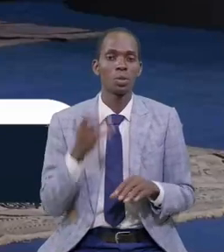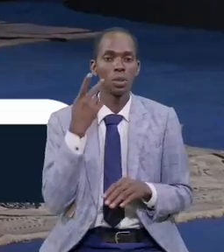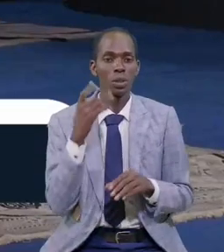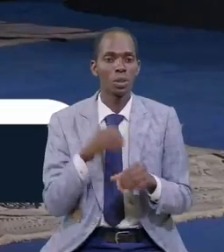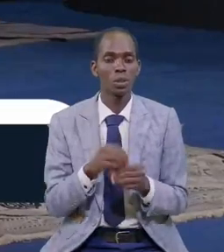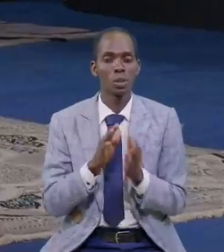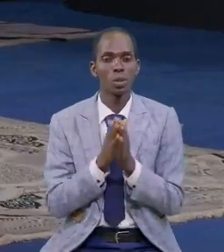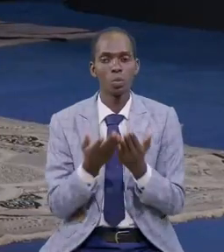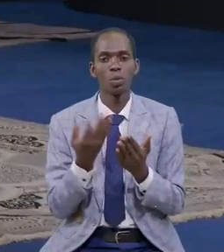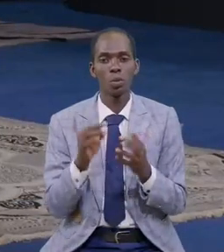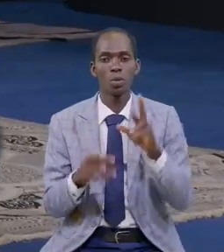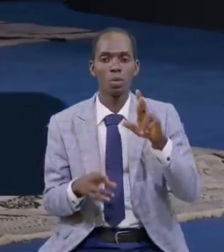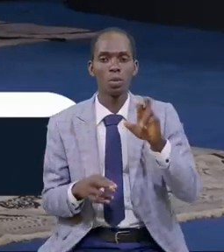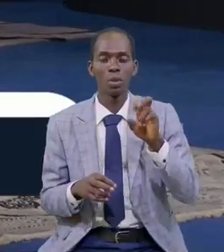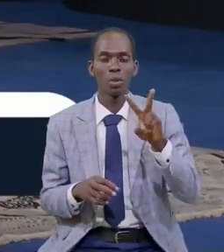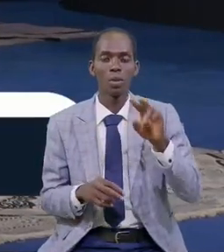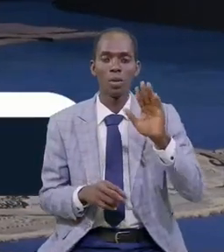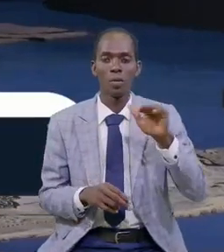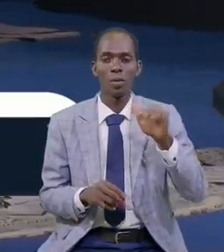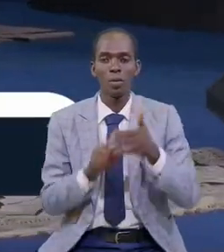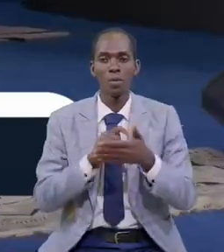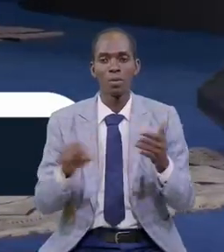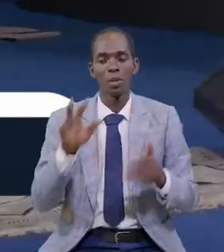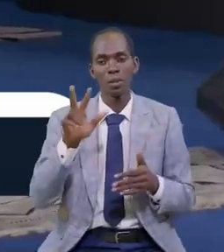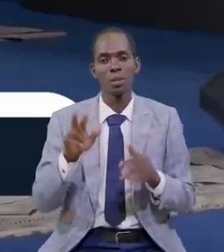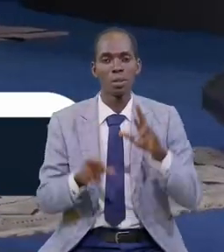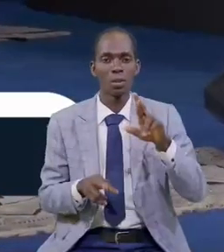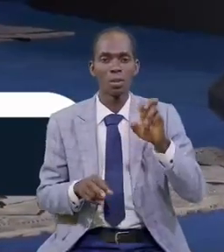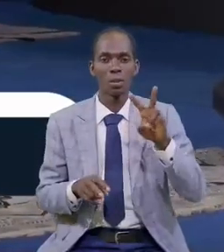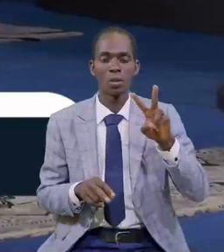l'apocalypse chapitre 15 verset